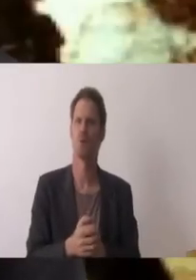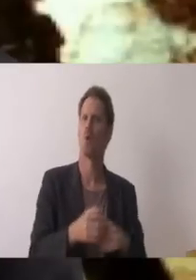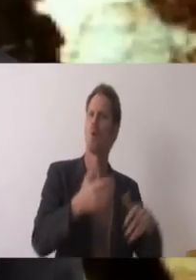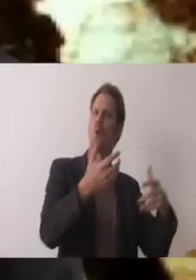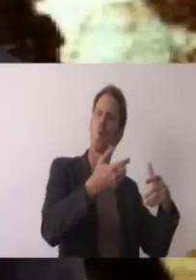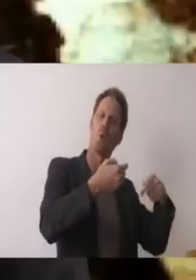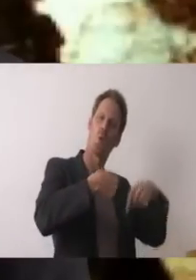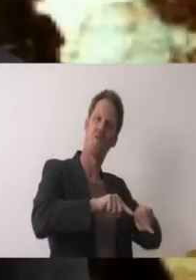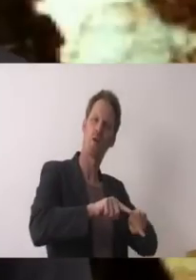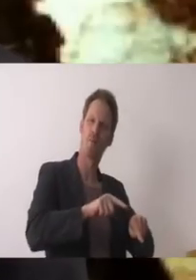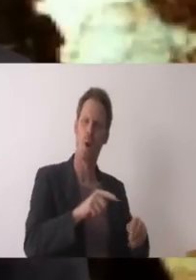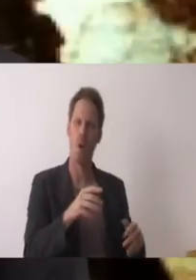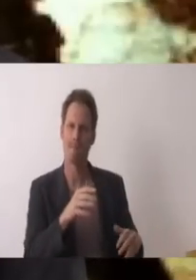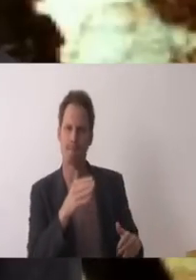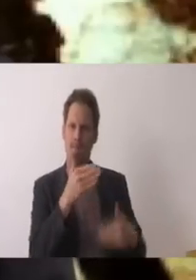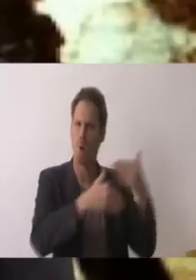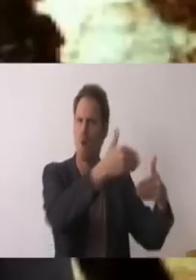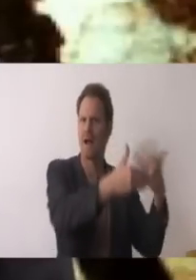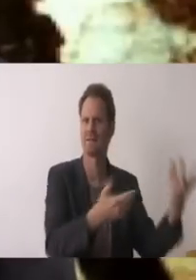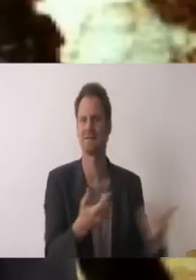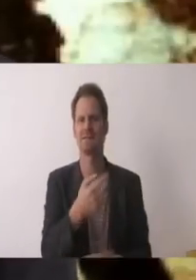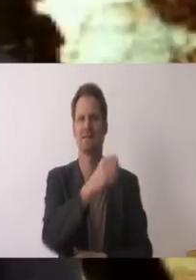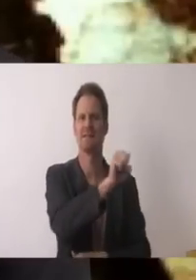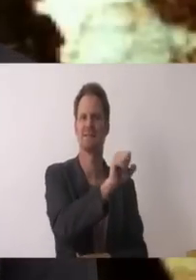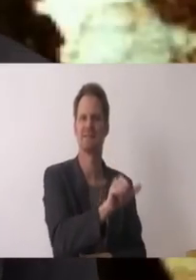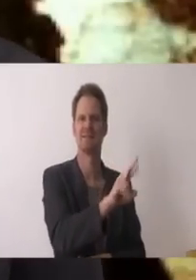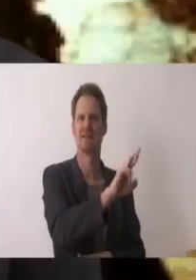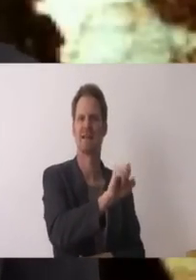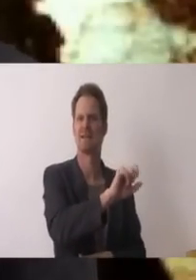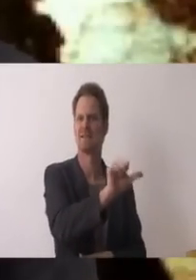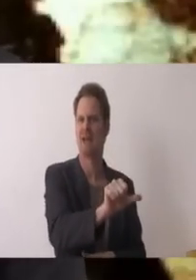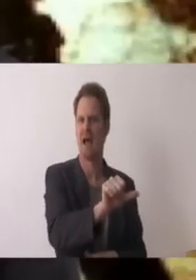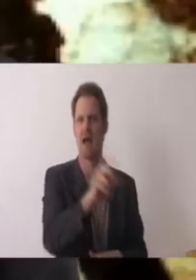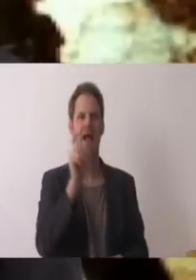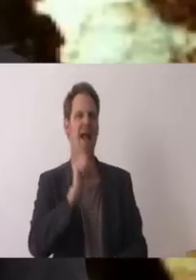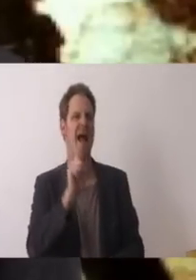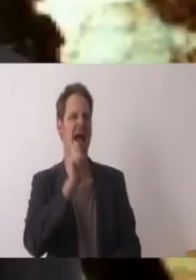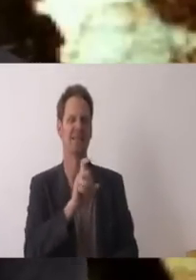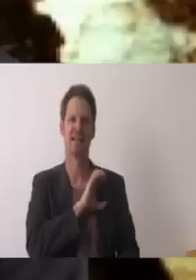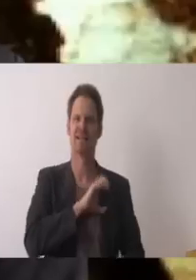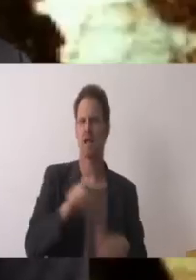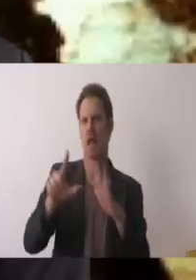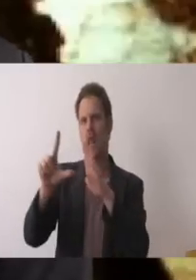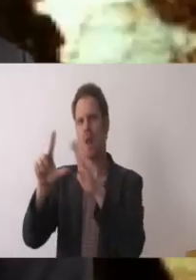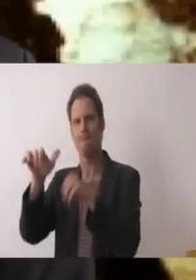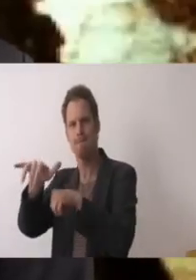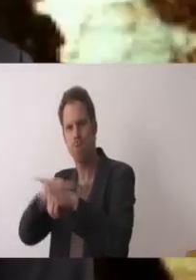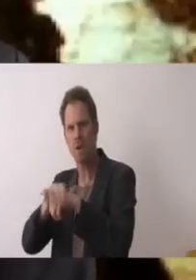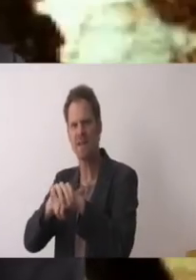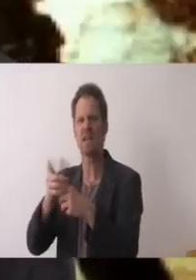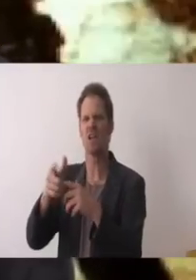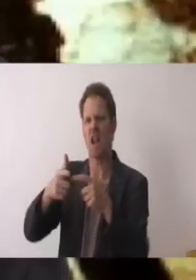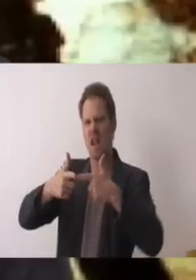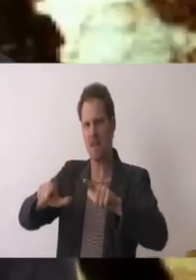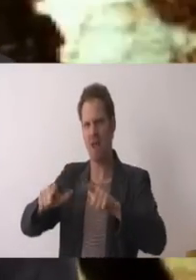Le nouveau gouvernement progressiste Syriza en Grèce ne cesse de prendre à rebrousse-poil les politiques néolibérales de l'Europe. Cette fois,